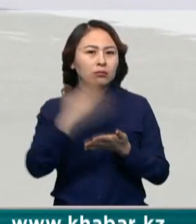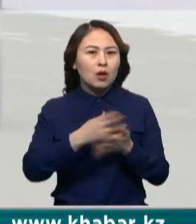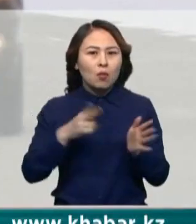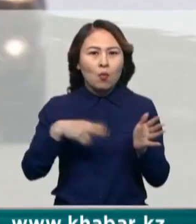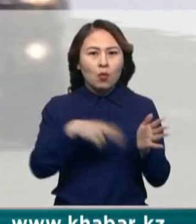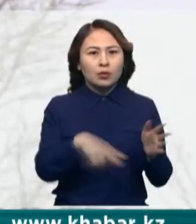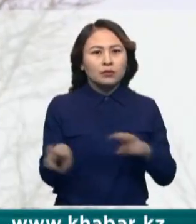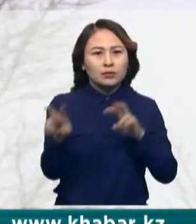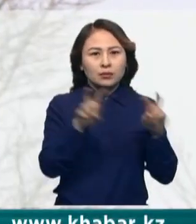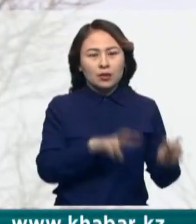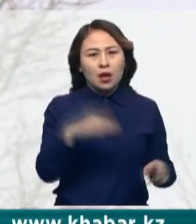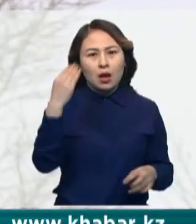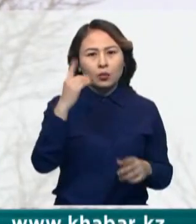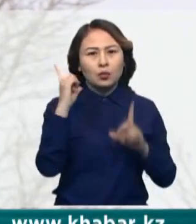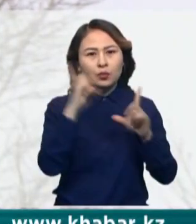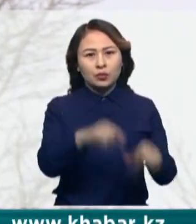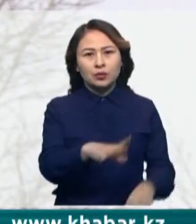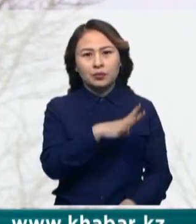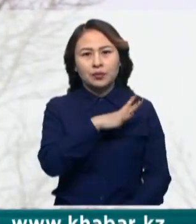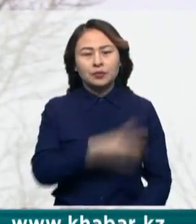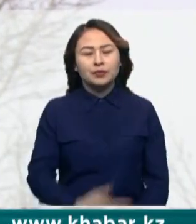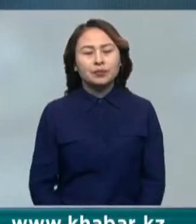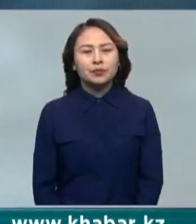пойызға отырғызылып, Ақтөбеге жөнелтілді.